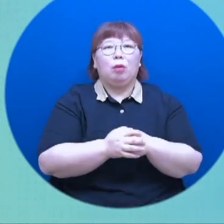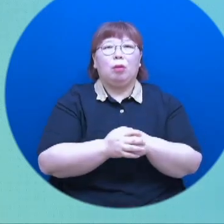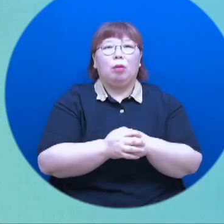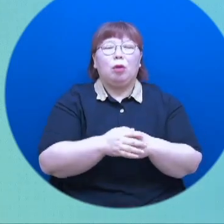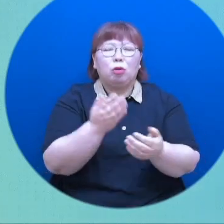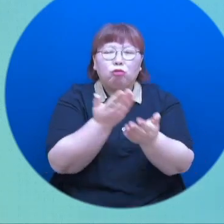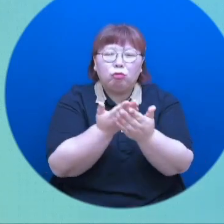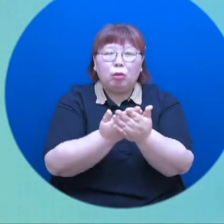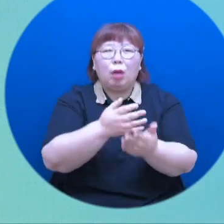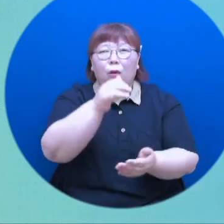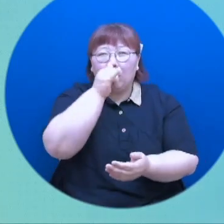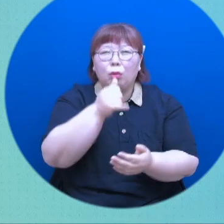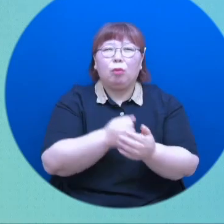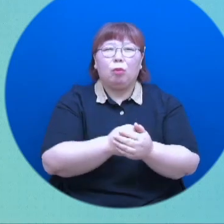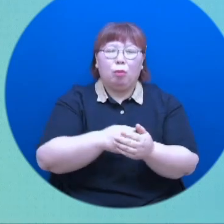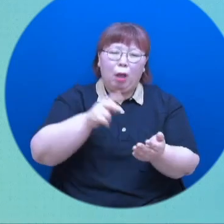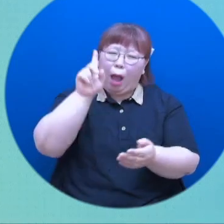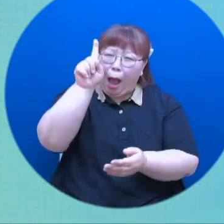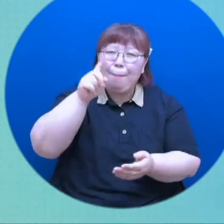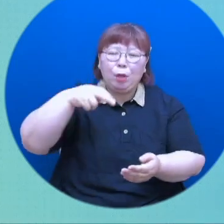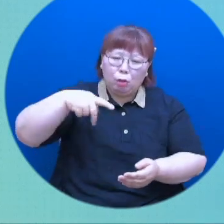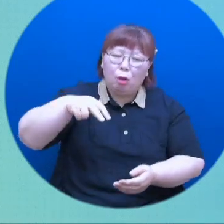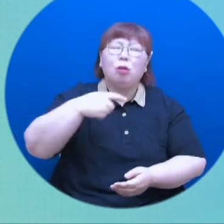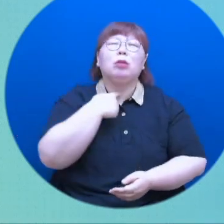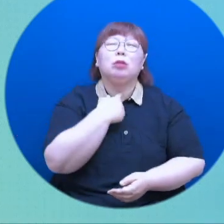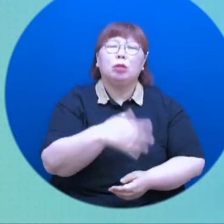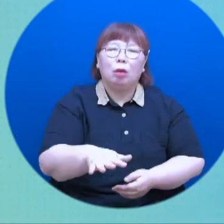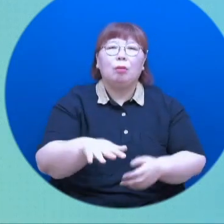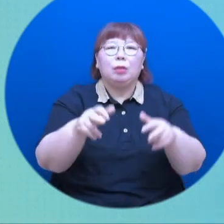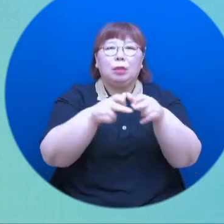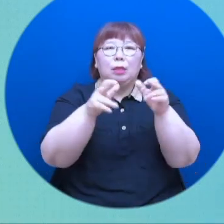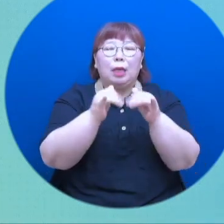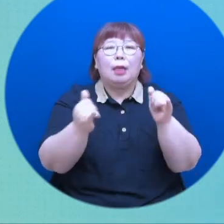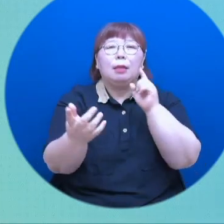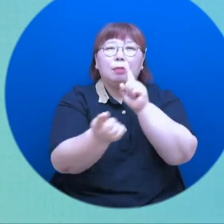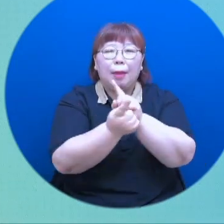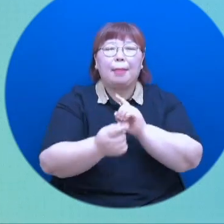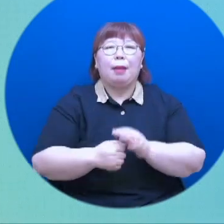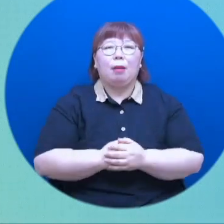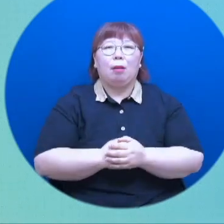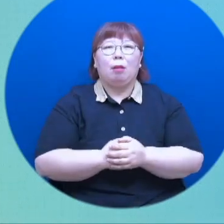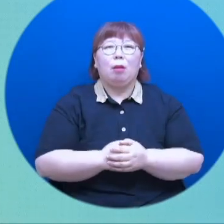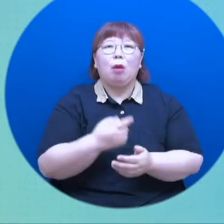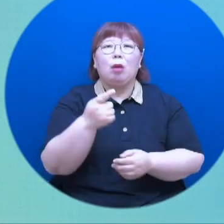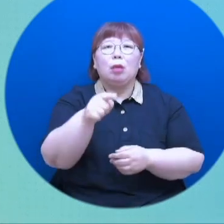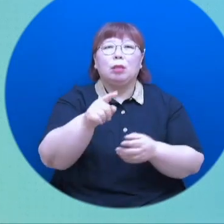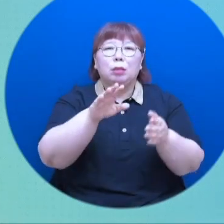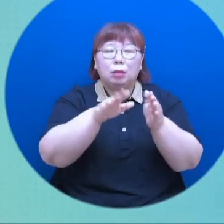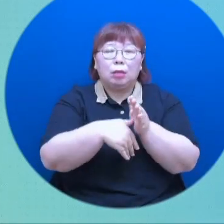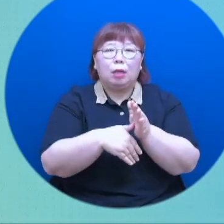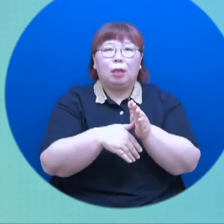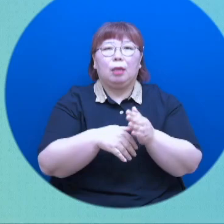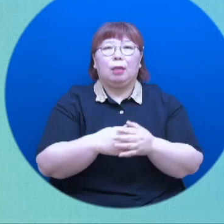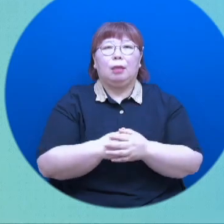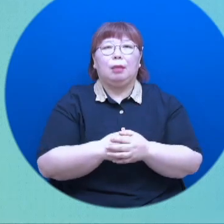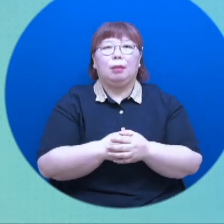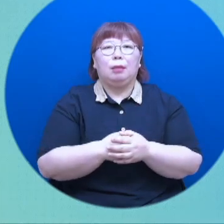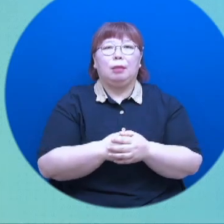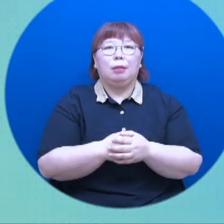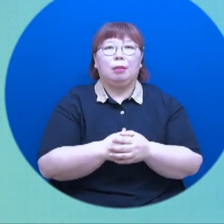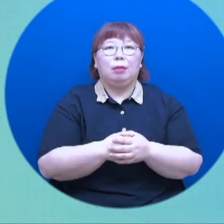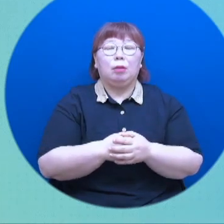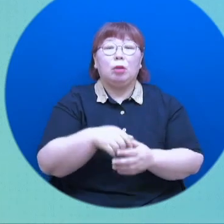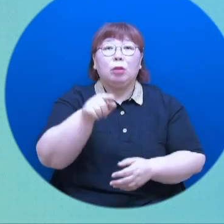있는 한 번도 걷지 못한 장애인을 만나잖아요. 여러분, 그때 뭐라고 말합니까?